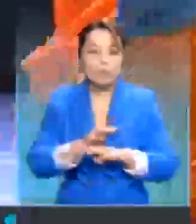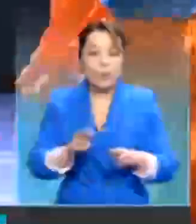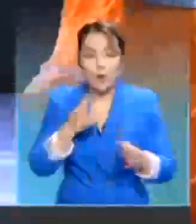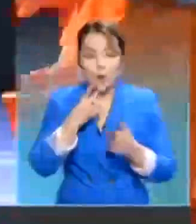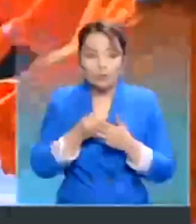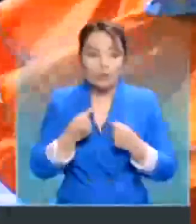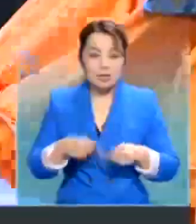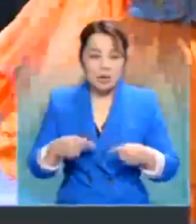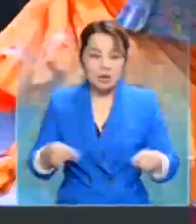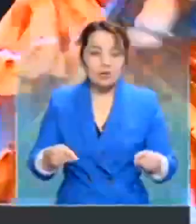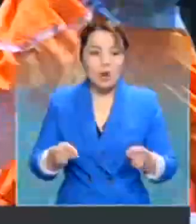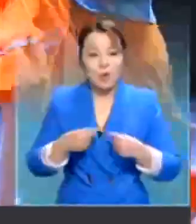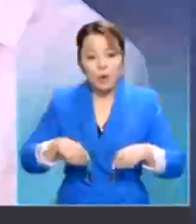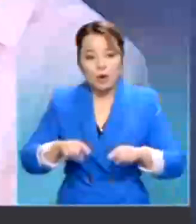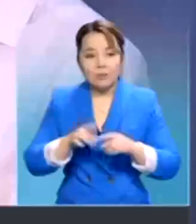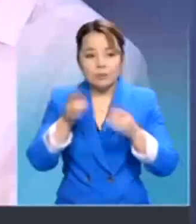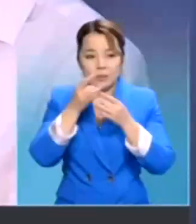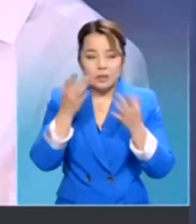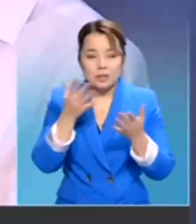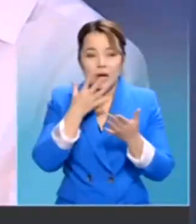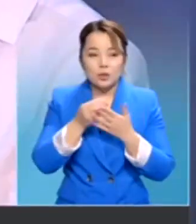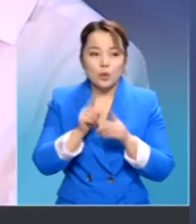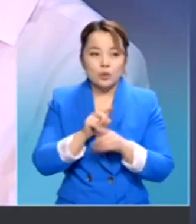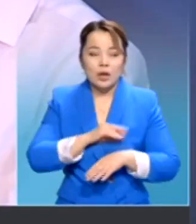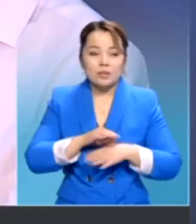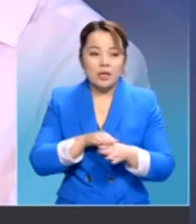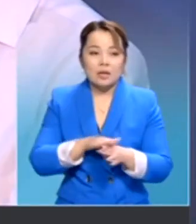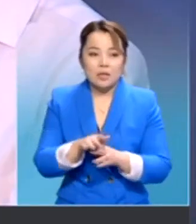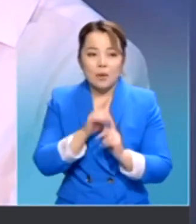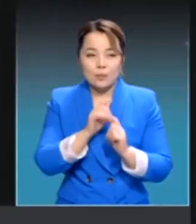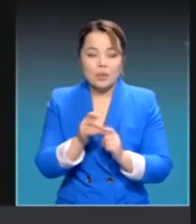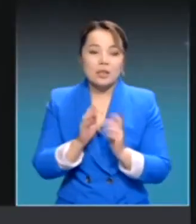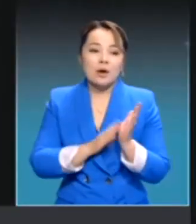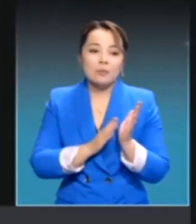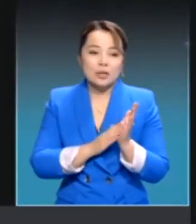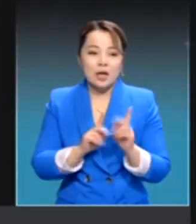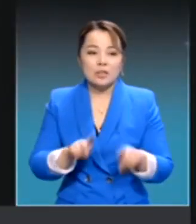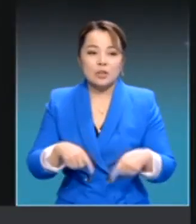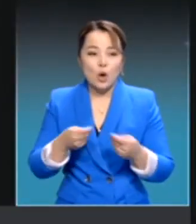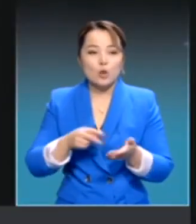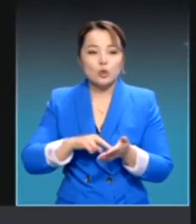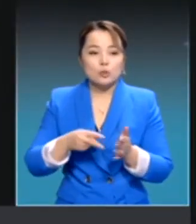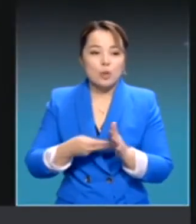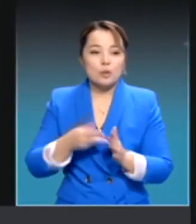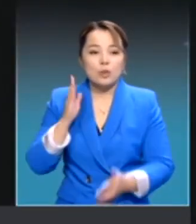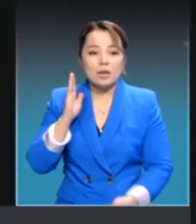өзге де қоғам және мәдениет қайраткерлері марапаттап сыйлықтар табыстауды жоспарлап отыр.